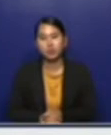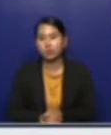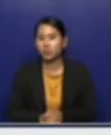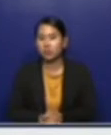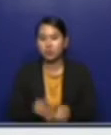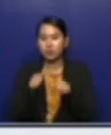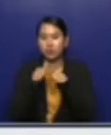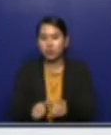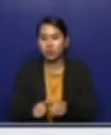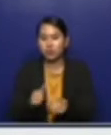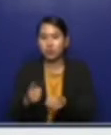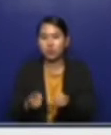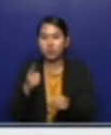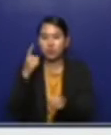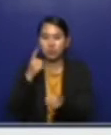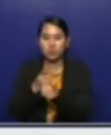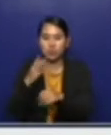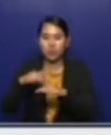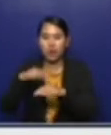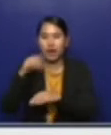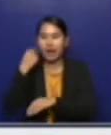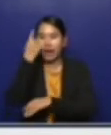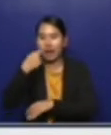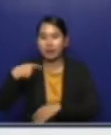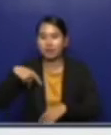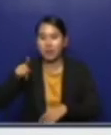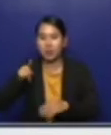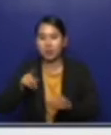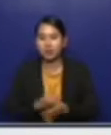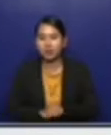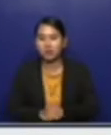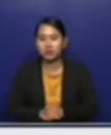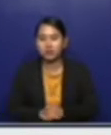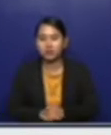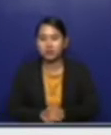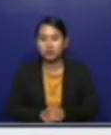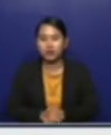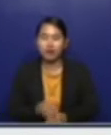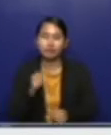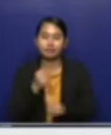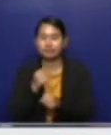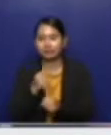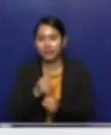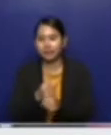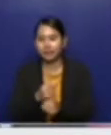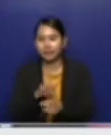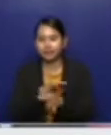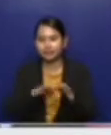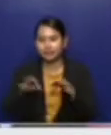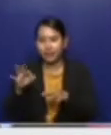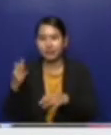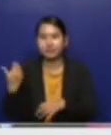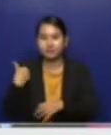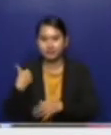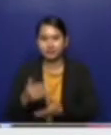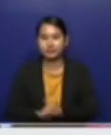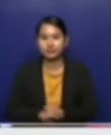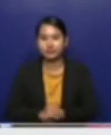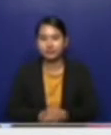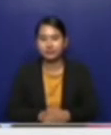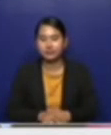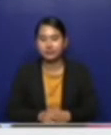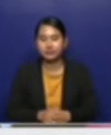ครับใครได้ประโยชน์สบมาทำหน้าที่แทนสภาผู้แทนราษฎรเป็นสภานิติบัญญัติแห่งช